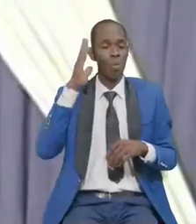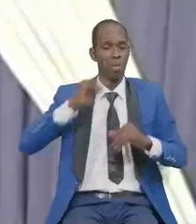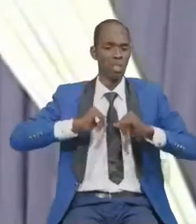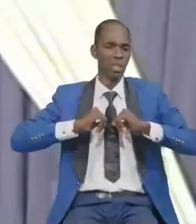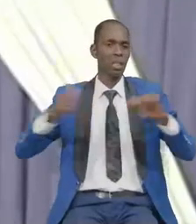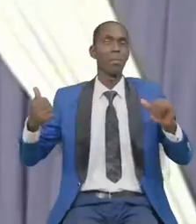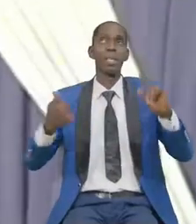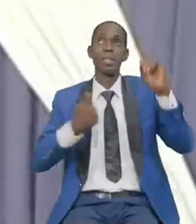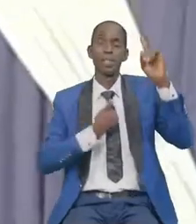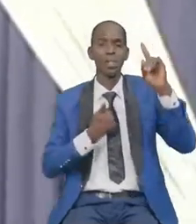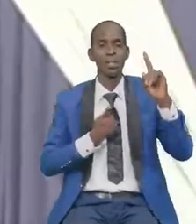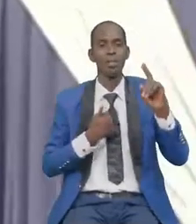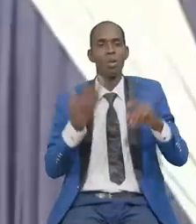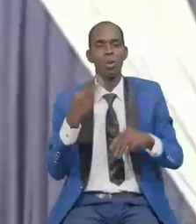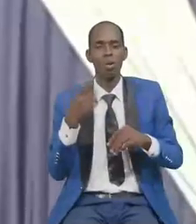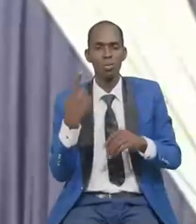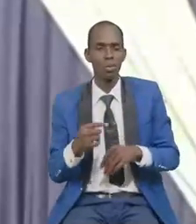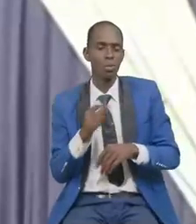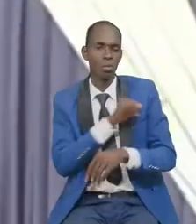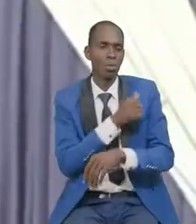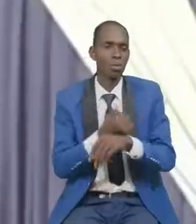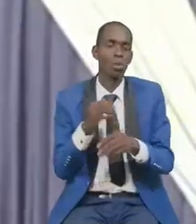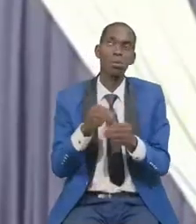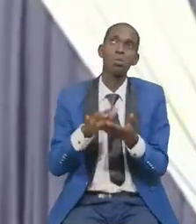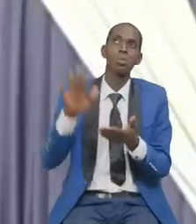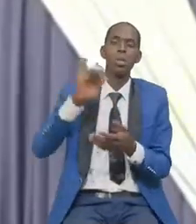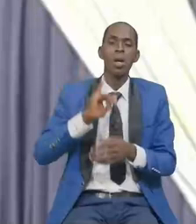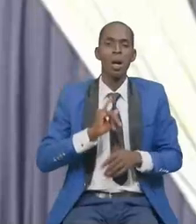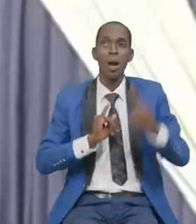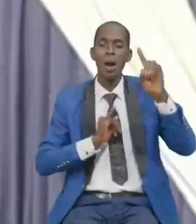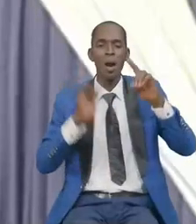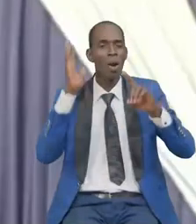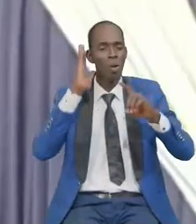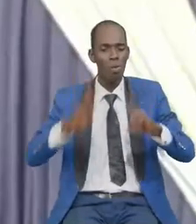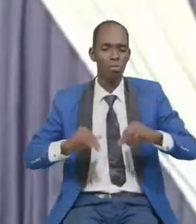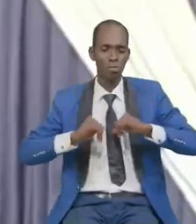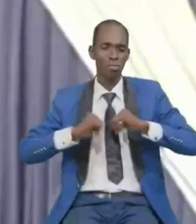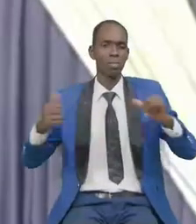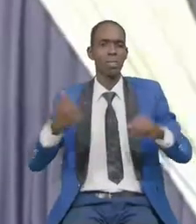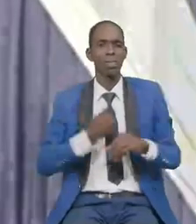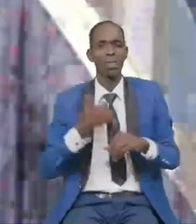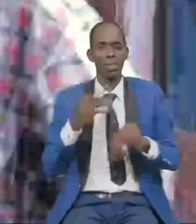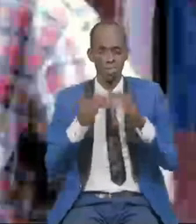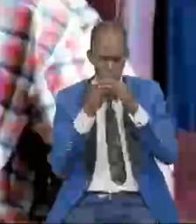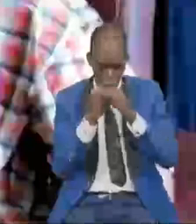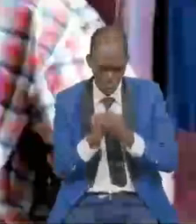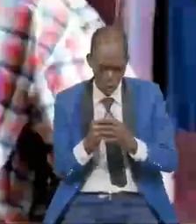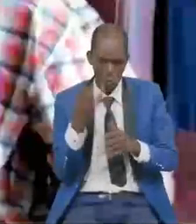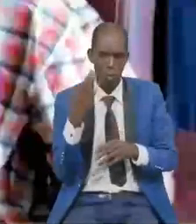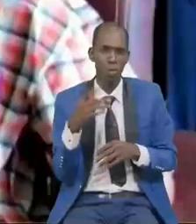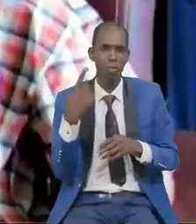vais me priver de l'adoration des anges pour toujours. Et j'irai dans le